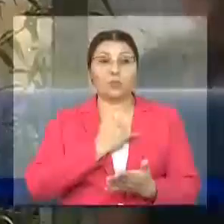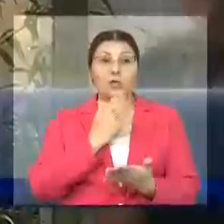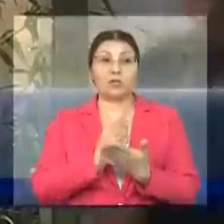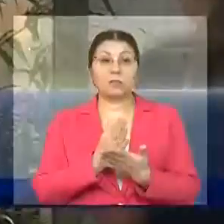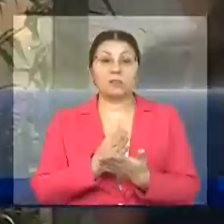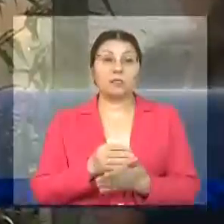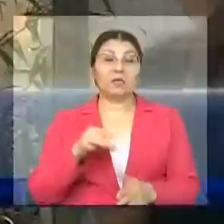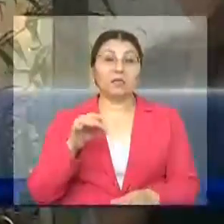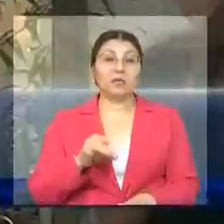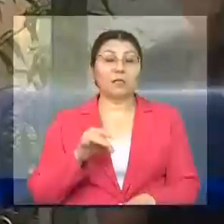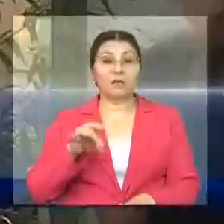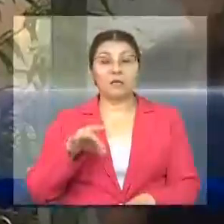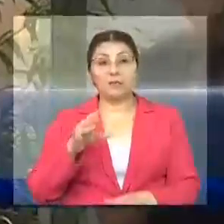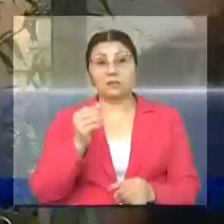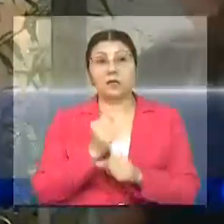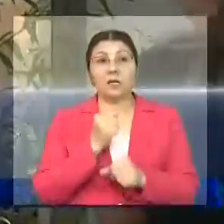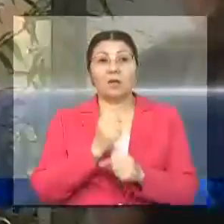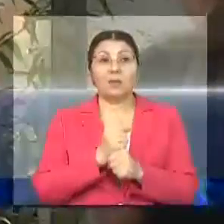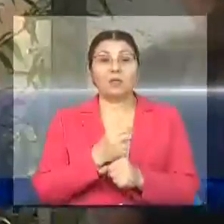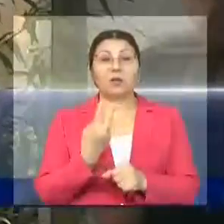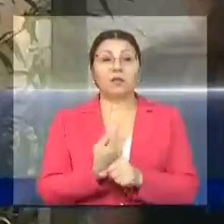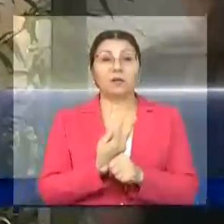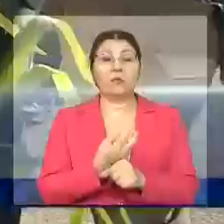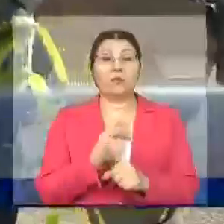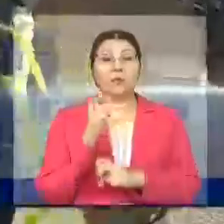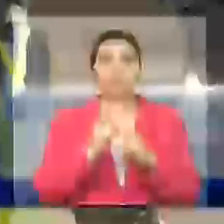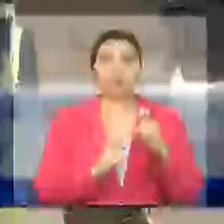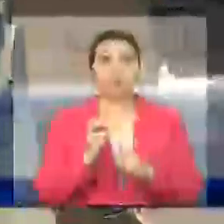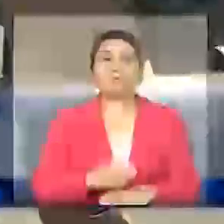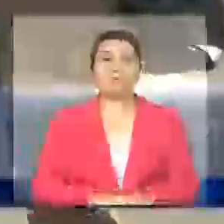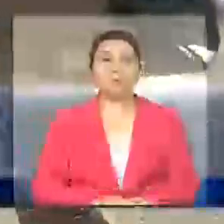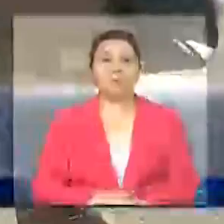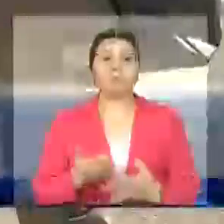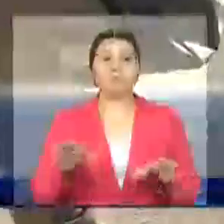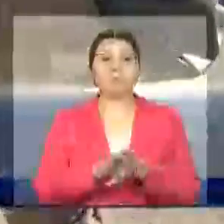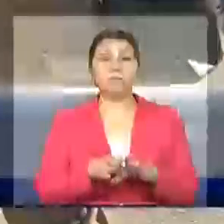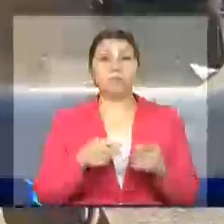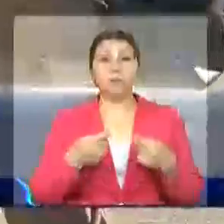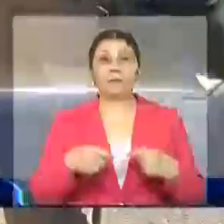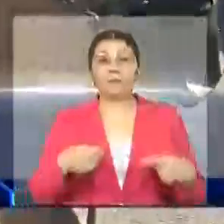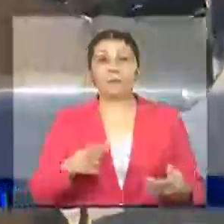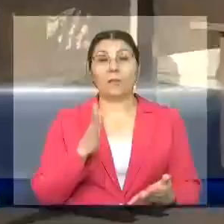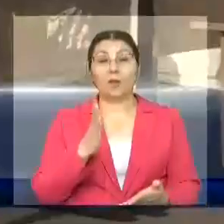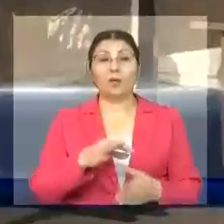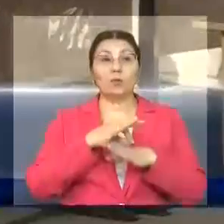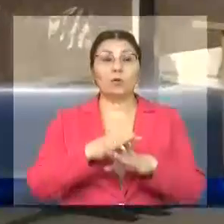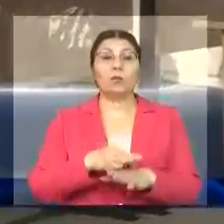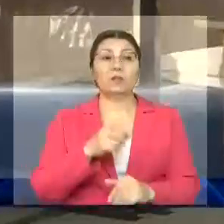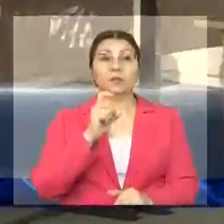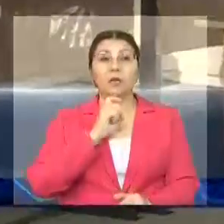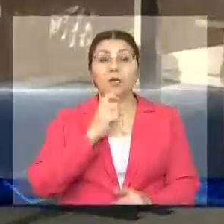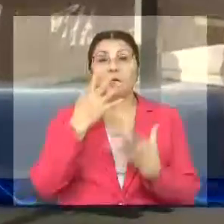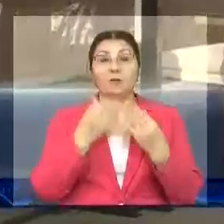мешки. Это сделано из вторичного производства. По словам организаторов, подобные ярмарки саженцев будут проводиться в выходные дни